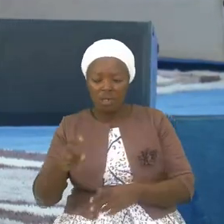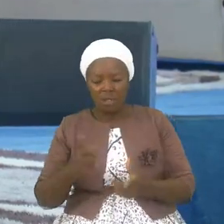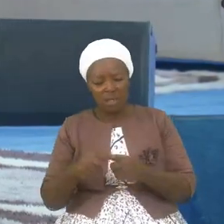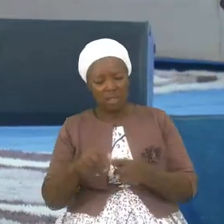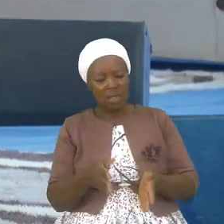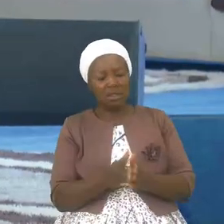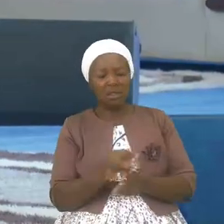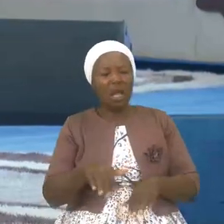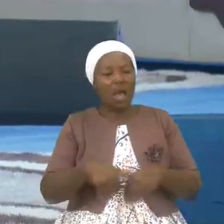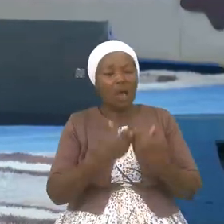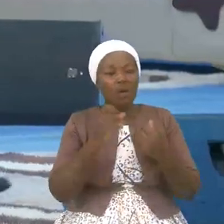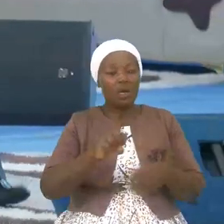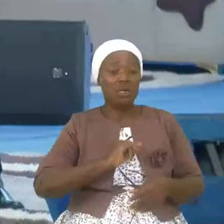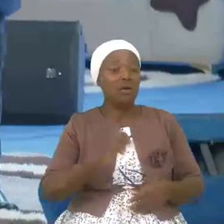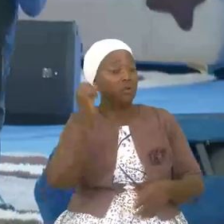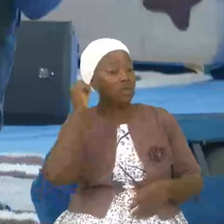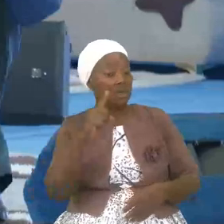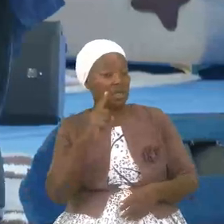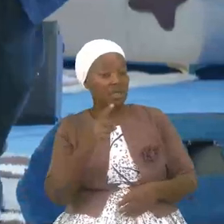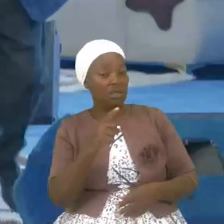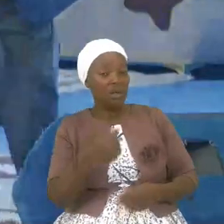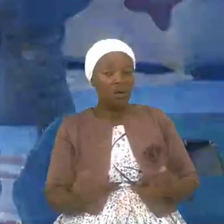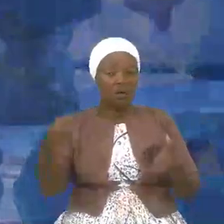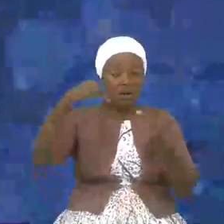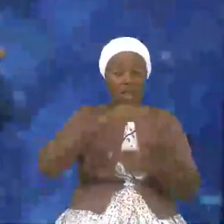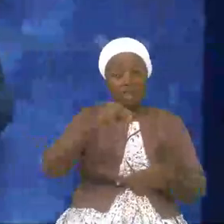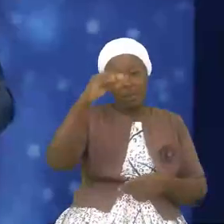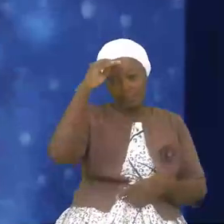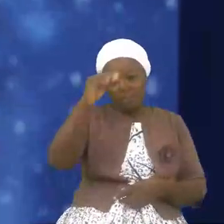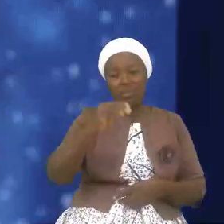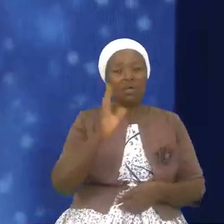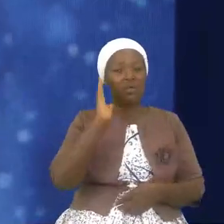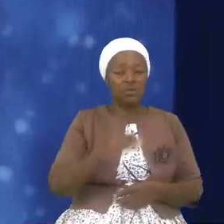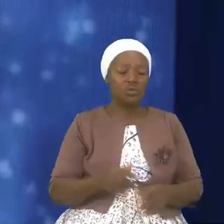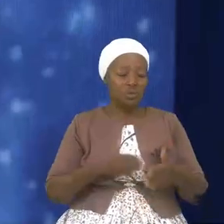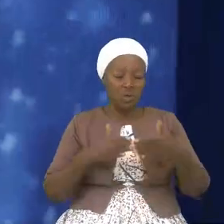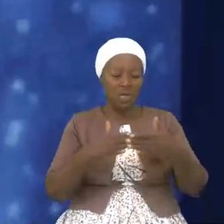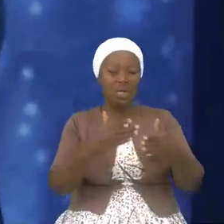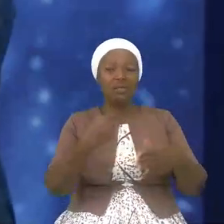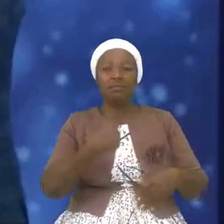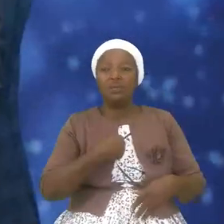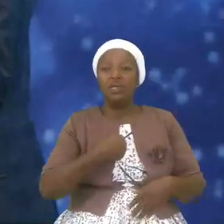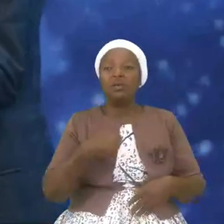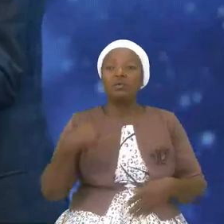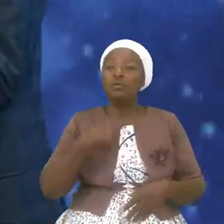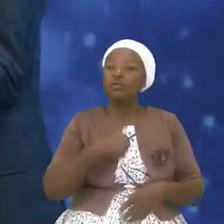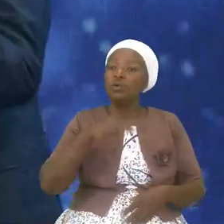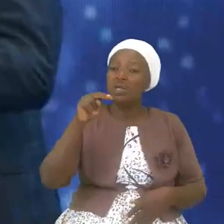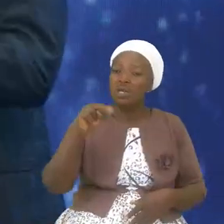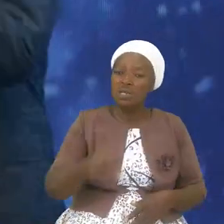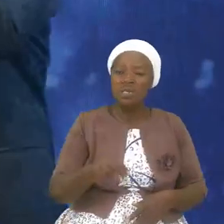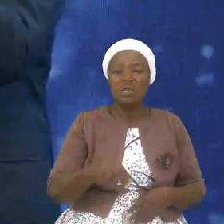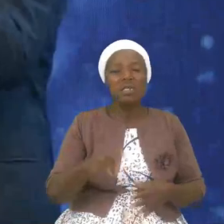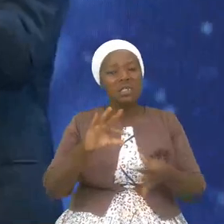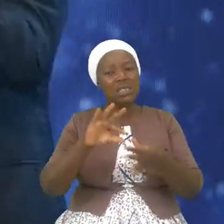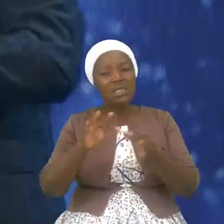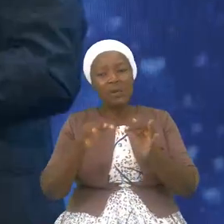comment comprendrai-je si quelqu'un ne me guide. Nous avons besoin